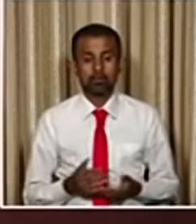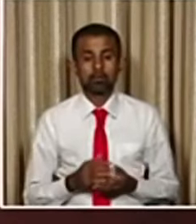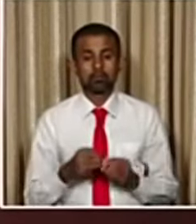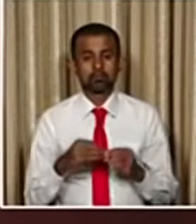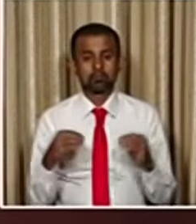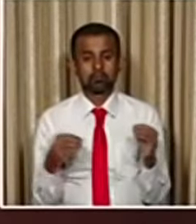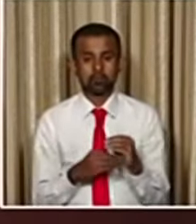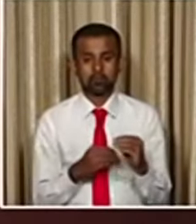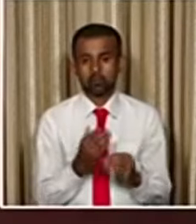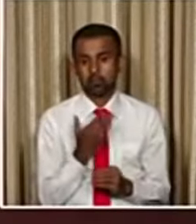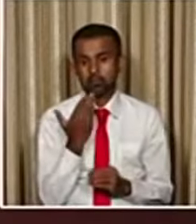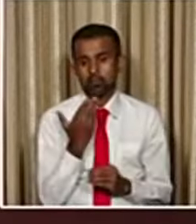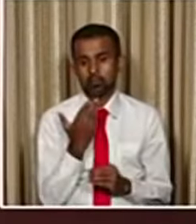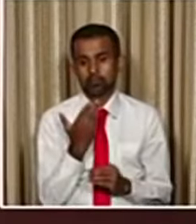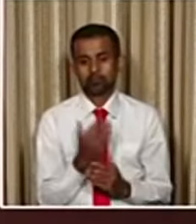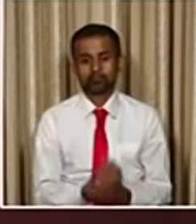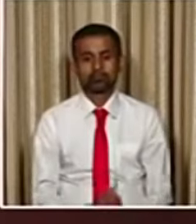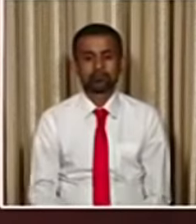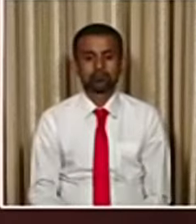ರಿಕವರಿಯ ಬಲಾಪುರತ್ತಿನ ಬೋಲು